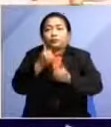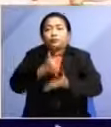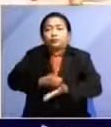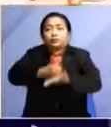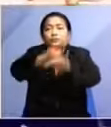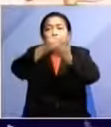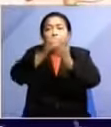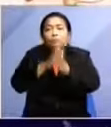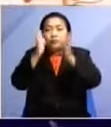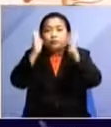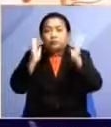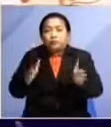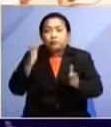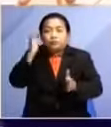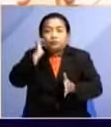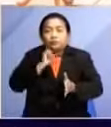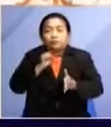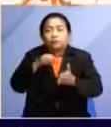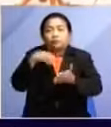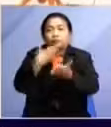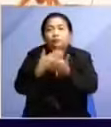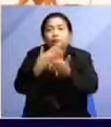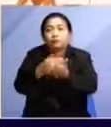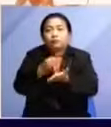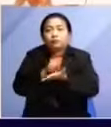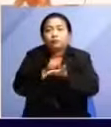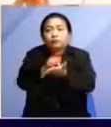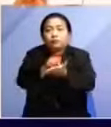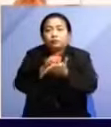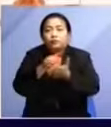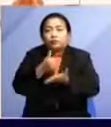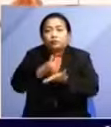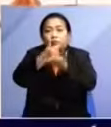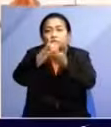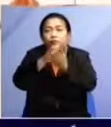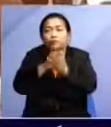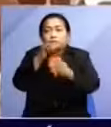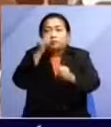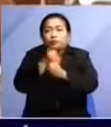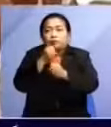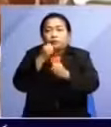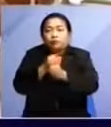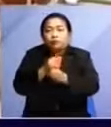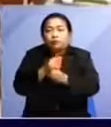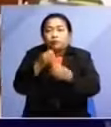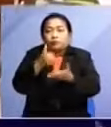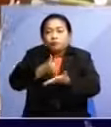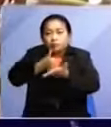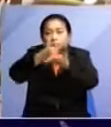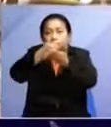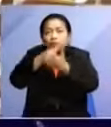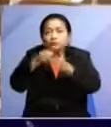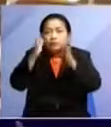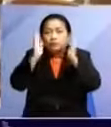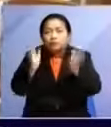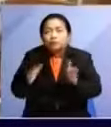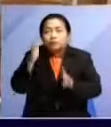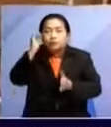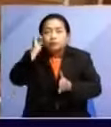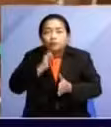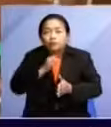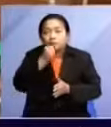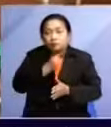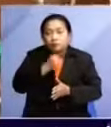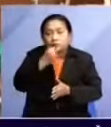งบประมาณจากกองทุนฟื้นฟูสมรรถภาพจังหวัดพิจิตรคือว่าเป็นบุคคลที่เป็นกลไกสำคัญในการขับเคลื่อนพัฒนานวัตกรรม